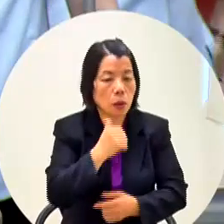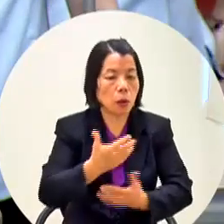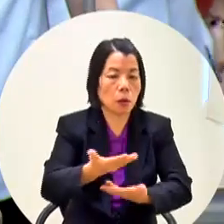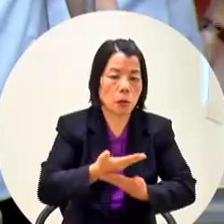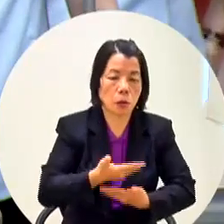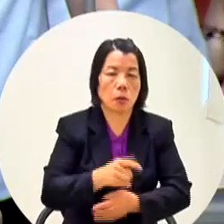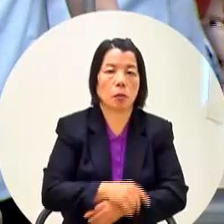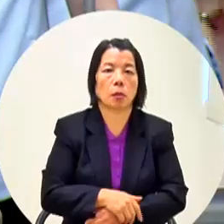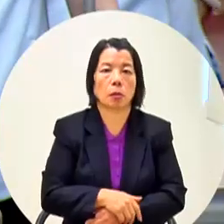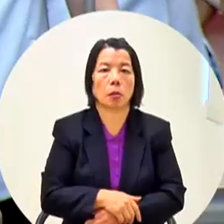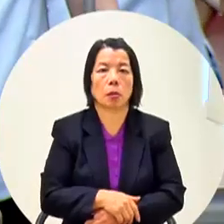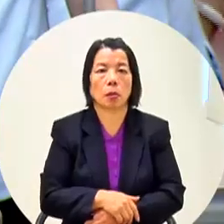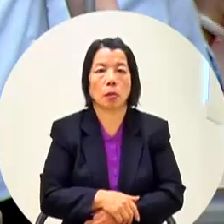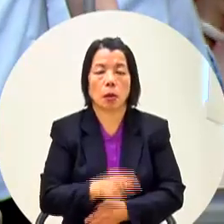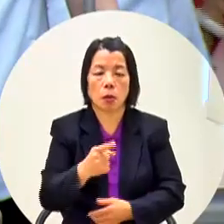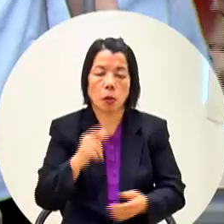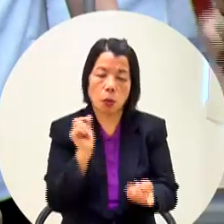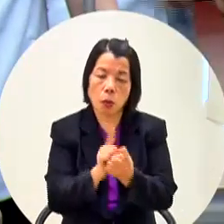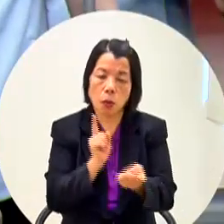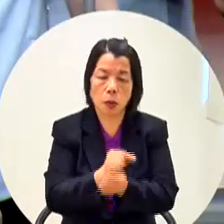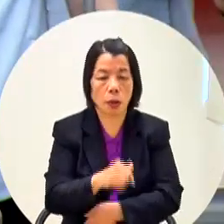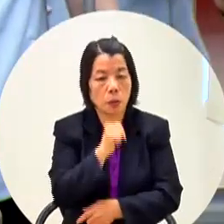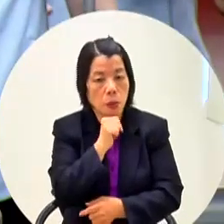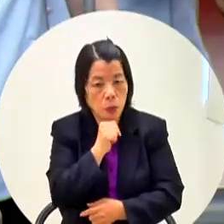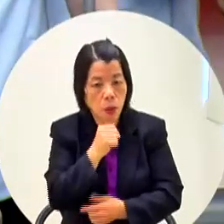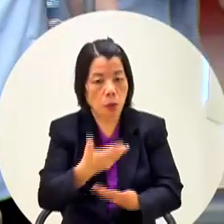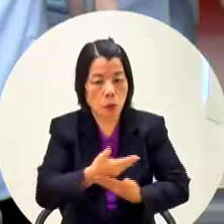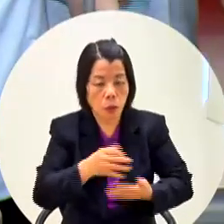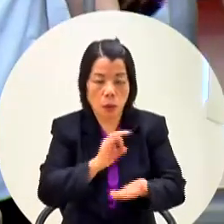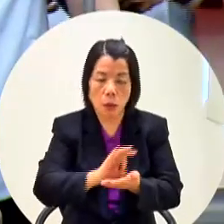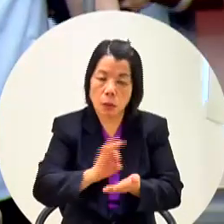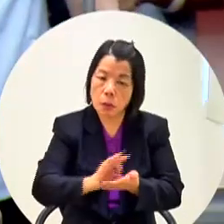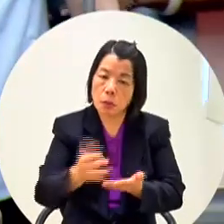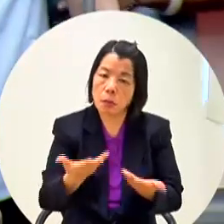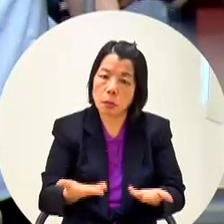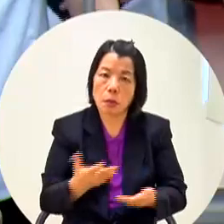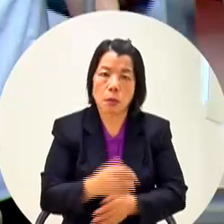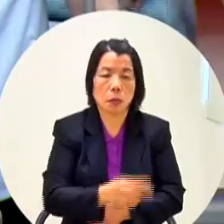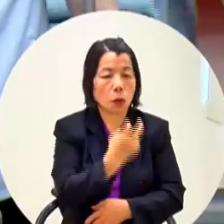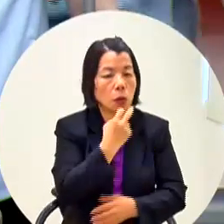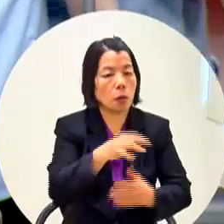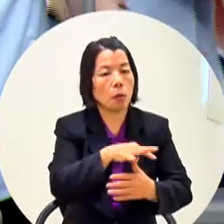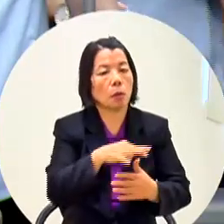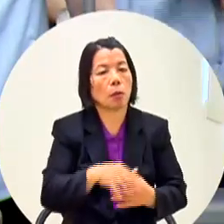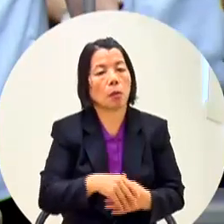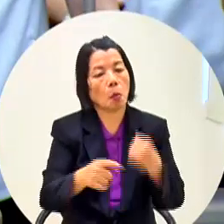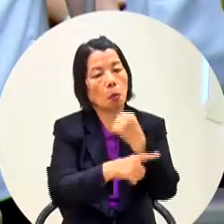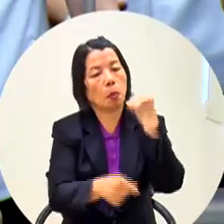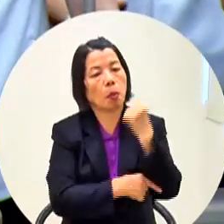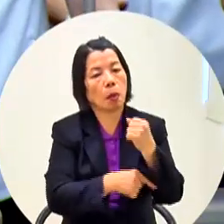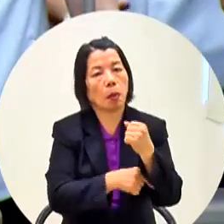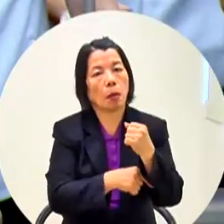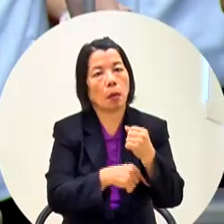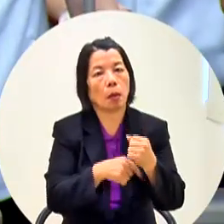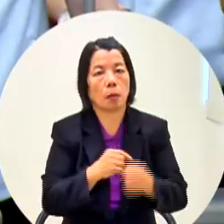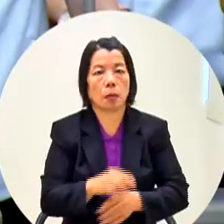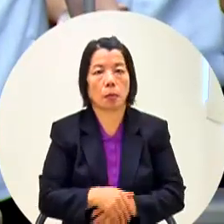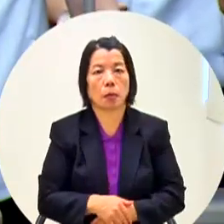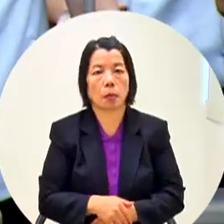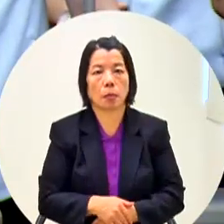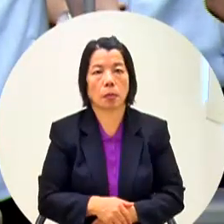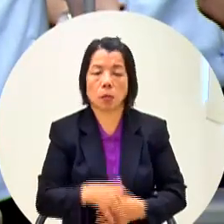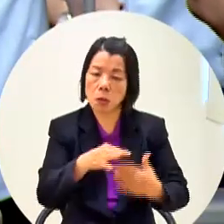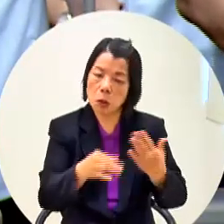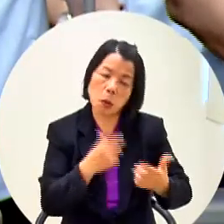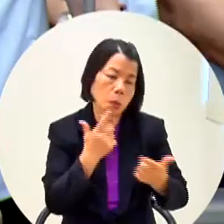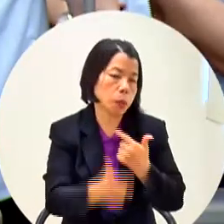有一些比较啊贫困的，那真正他要使用那中央的法令，他根本他就哦也没